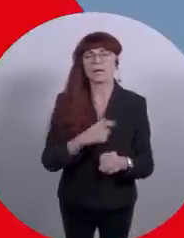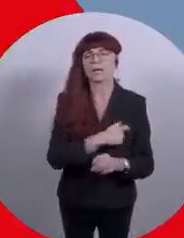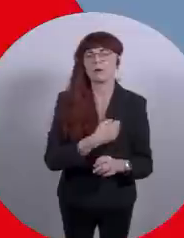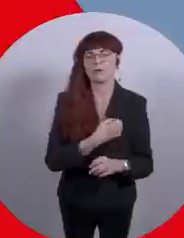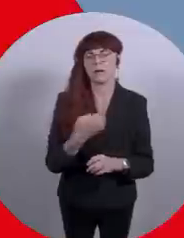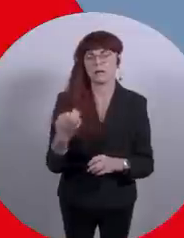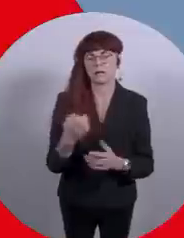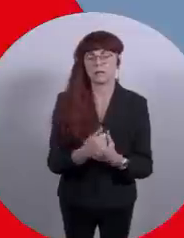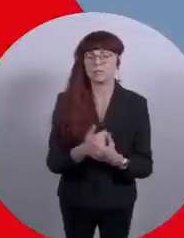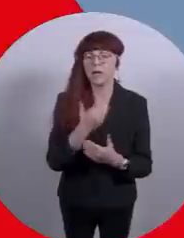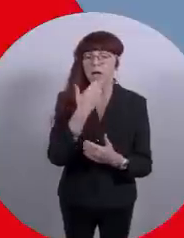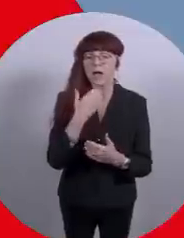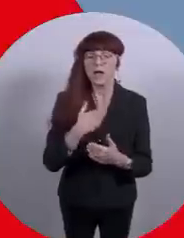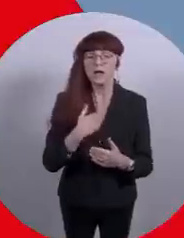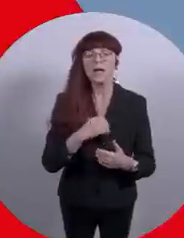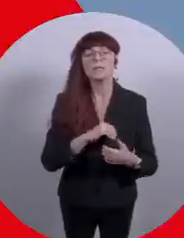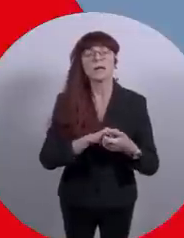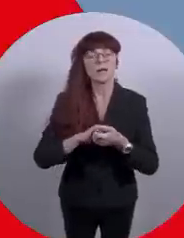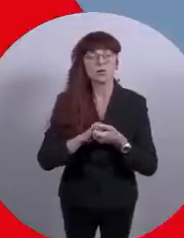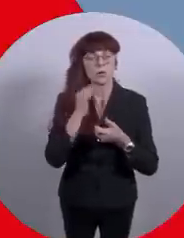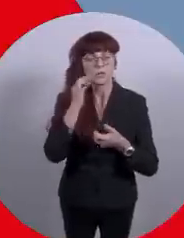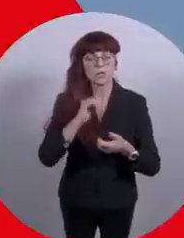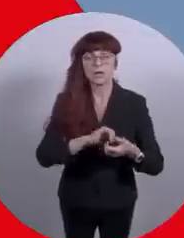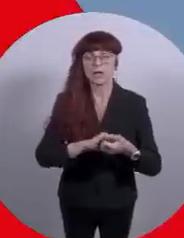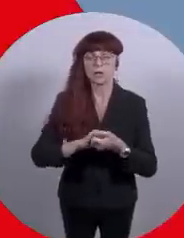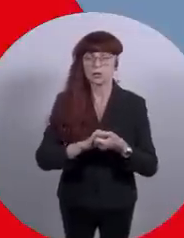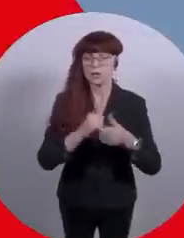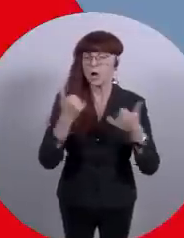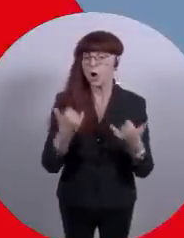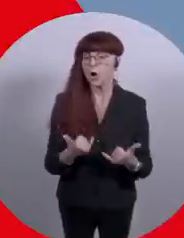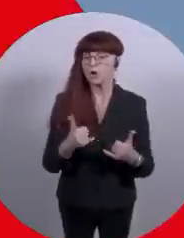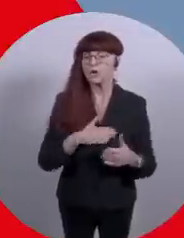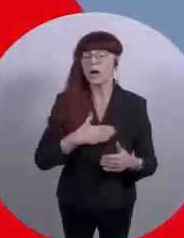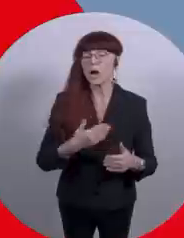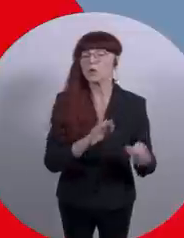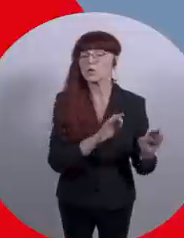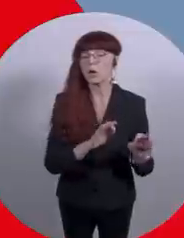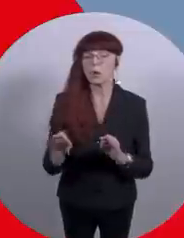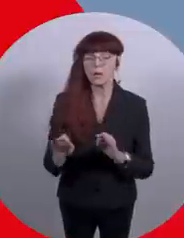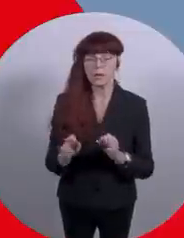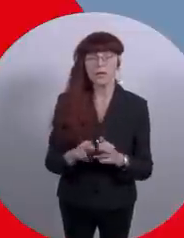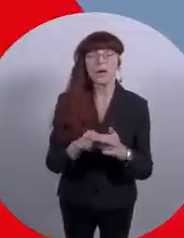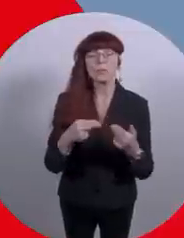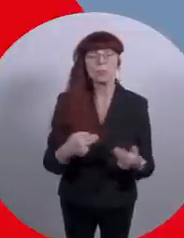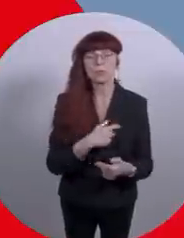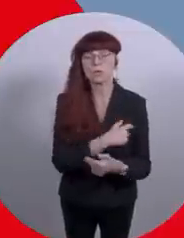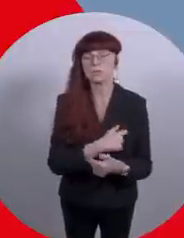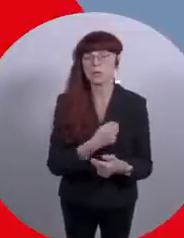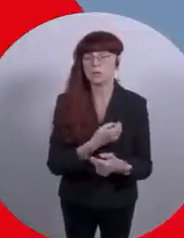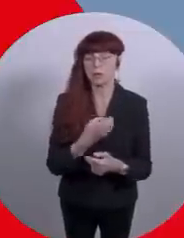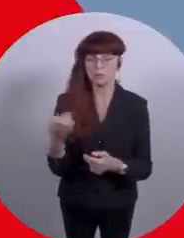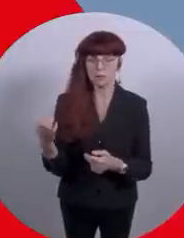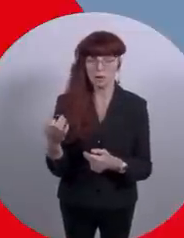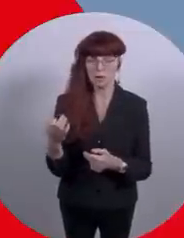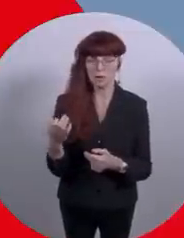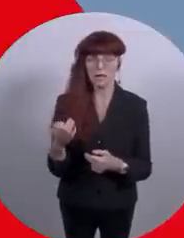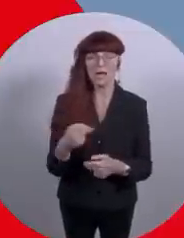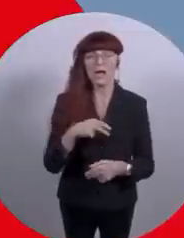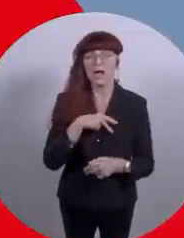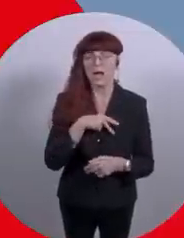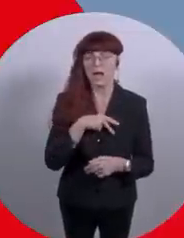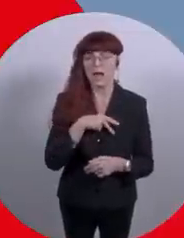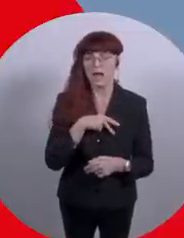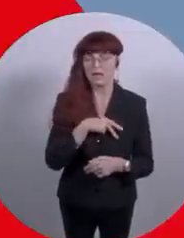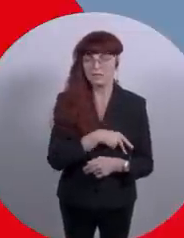Genossinnen und Genossen mit diesem heutigen außerordentlichen Bundesparteitag schließt die SPÖ